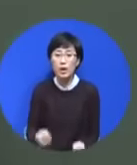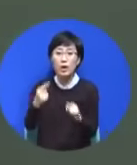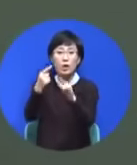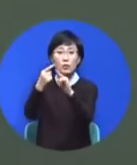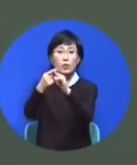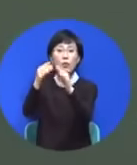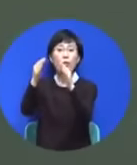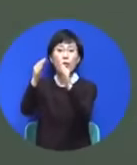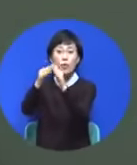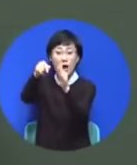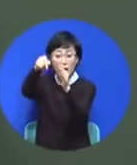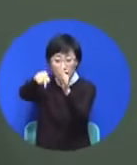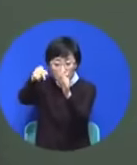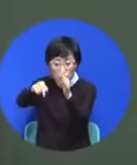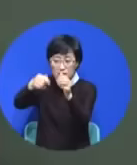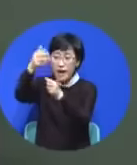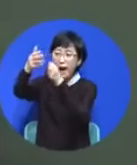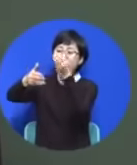손는